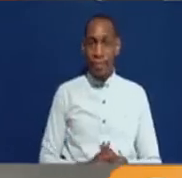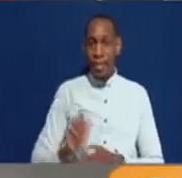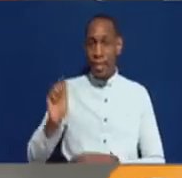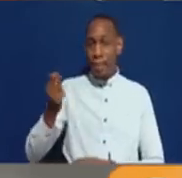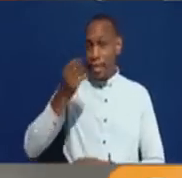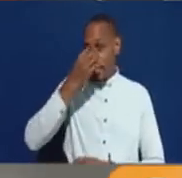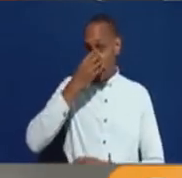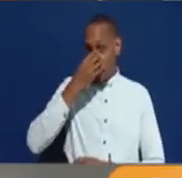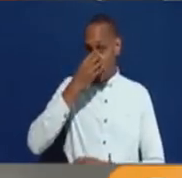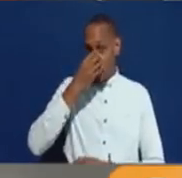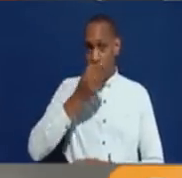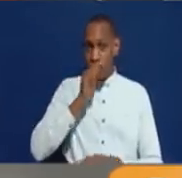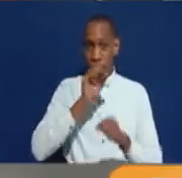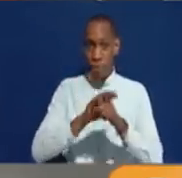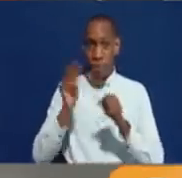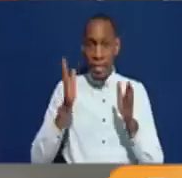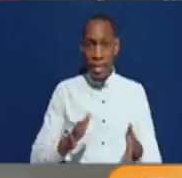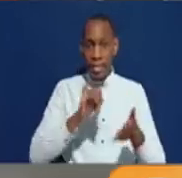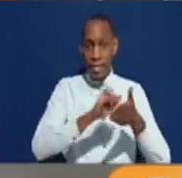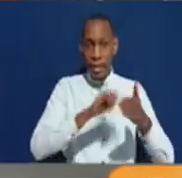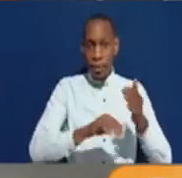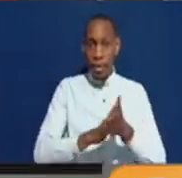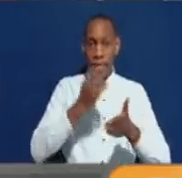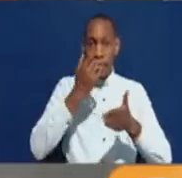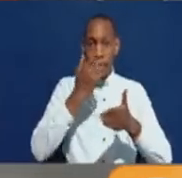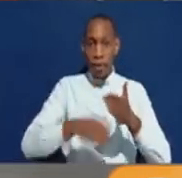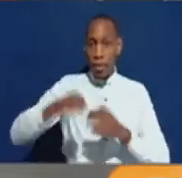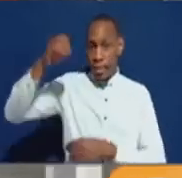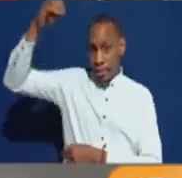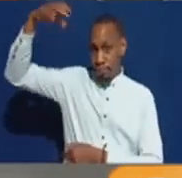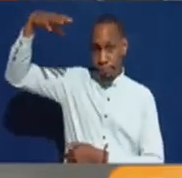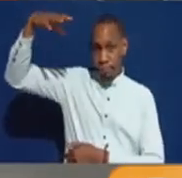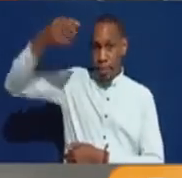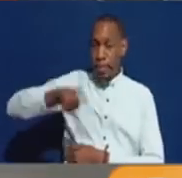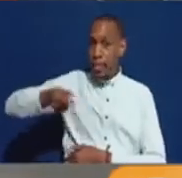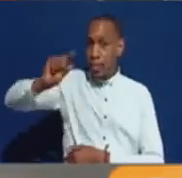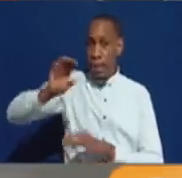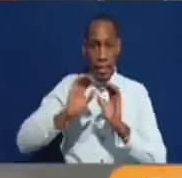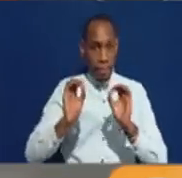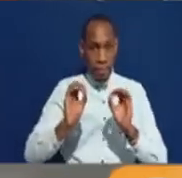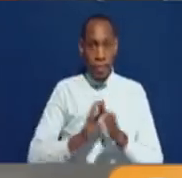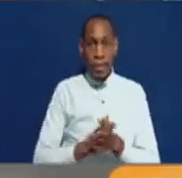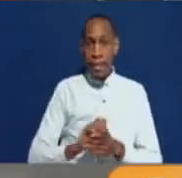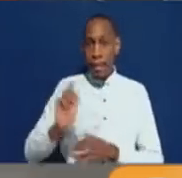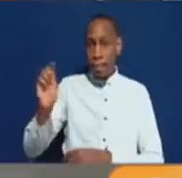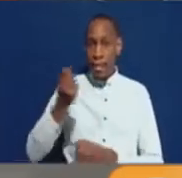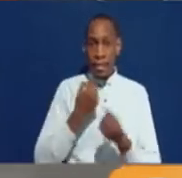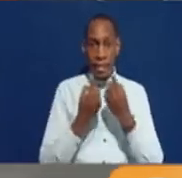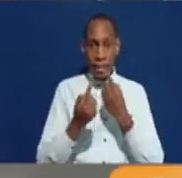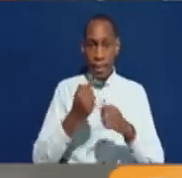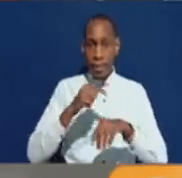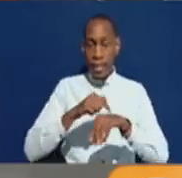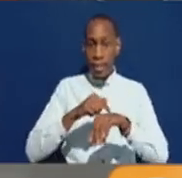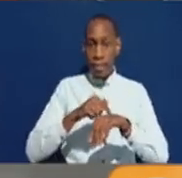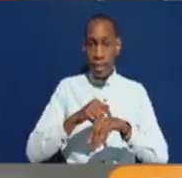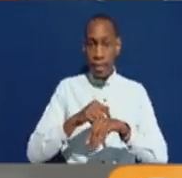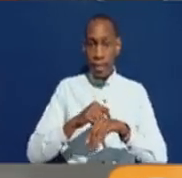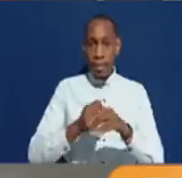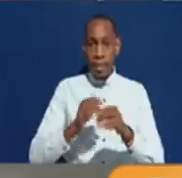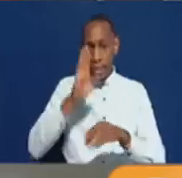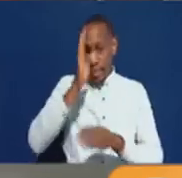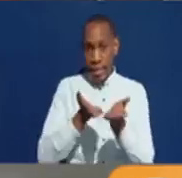Rais William Ruto amewahakikishia Wakenya kuwa gharama ya nguvu za umeme haitapanda. Rais aliyezungumza wakati wa ibada